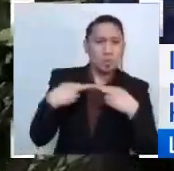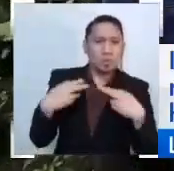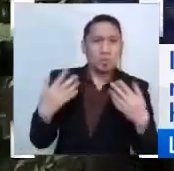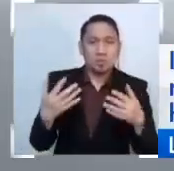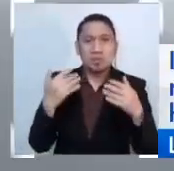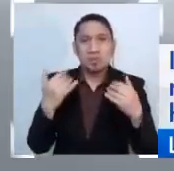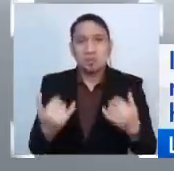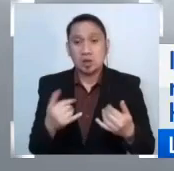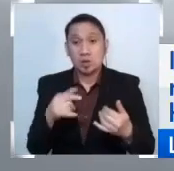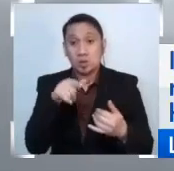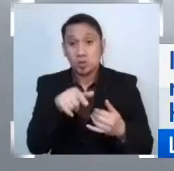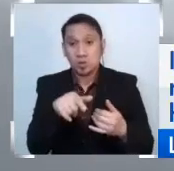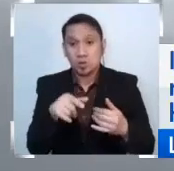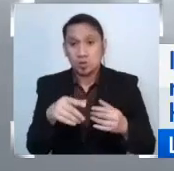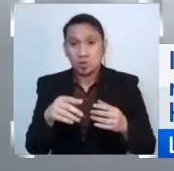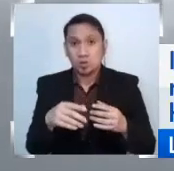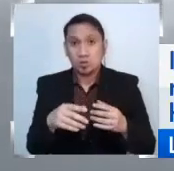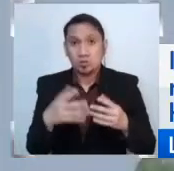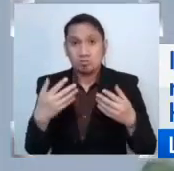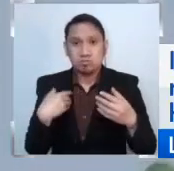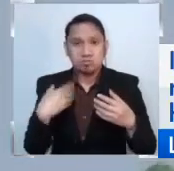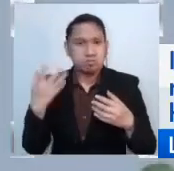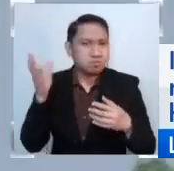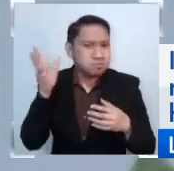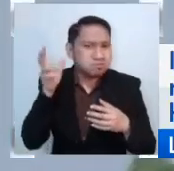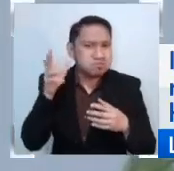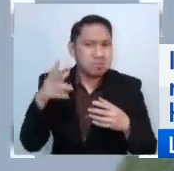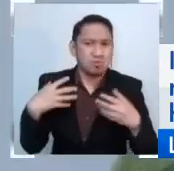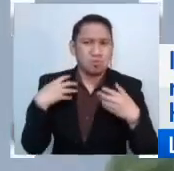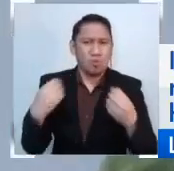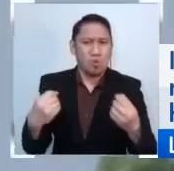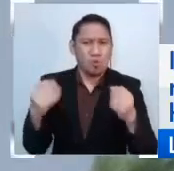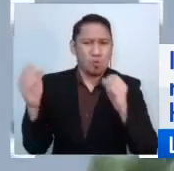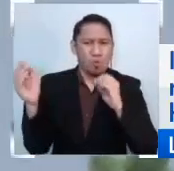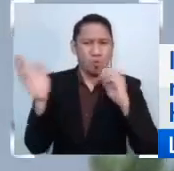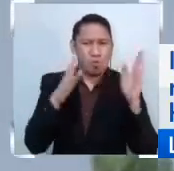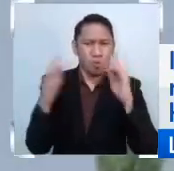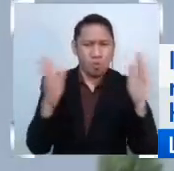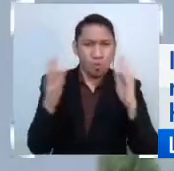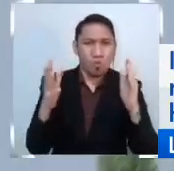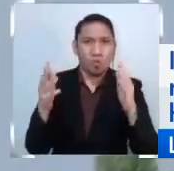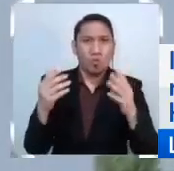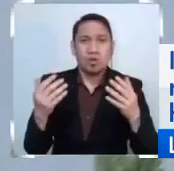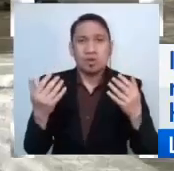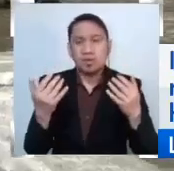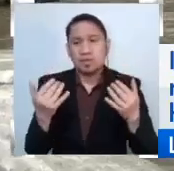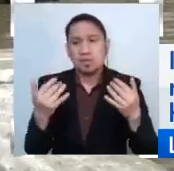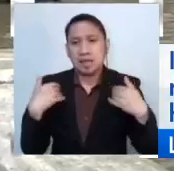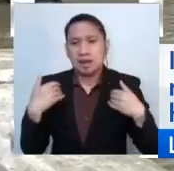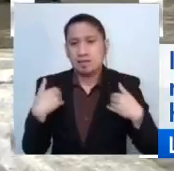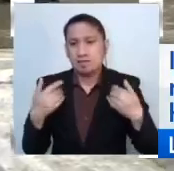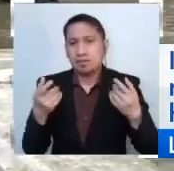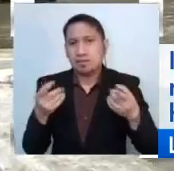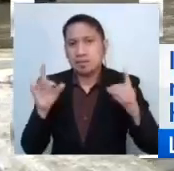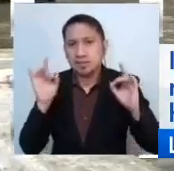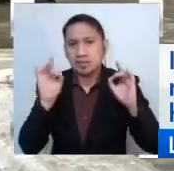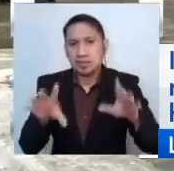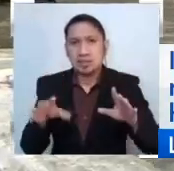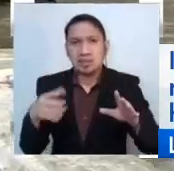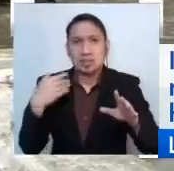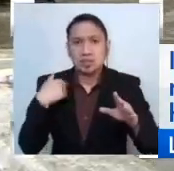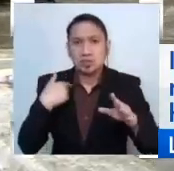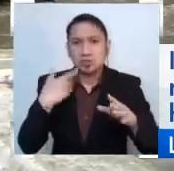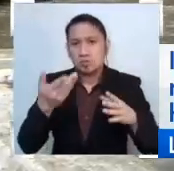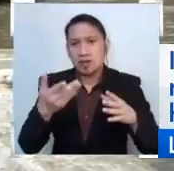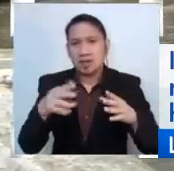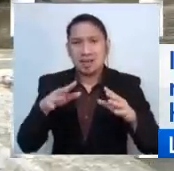gusali, napakalakas nung buga ng hangin kaya kanina ay may peligro rin na makapasok yung mga nagliliparan na debris.